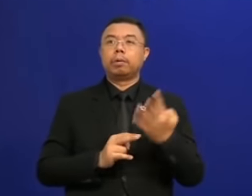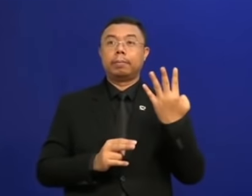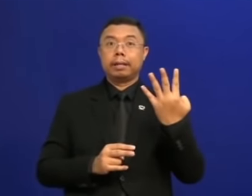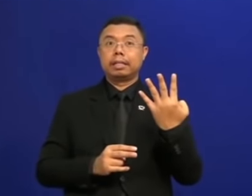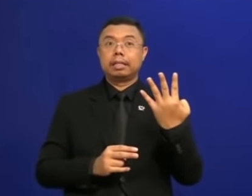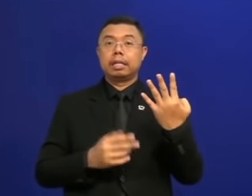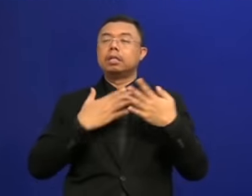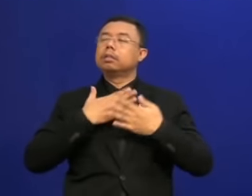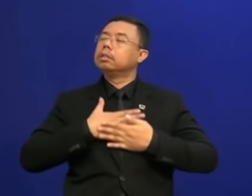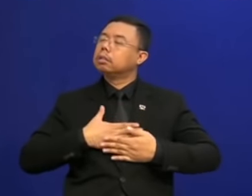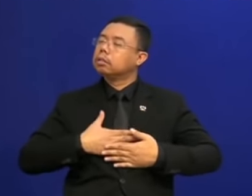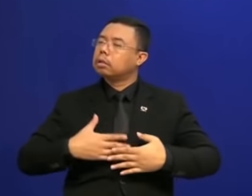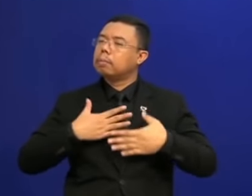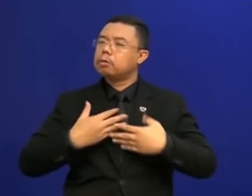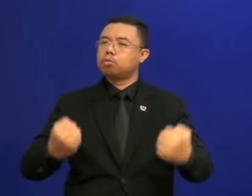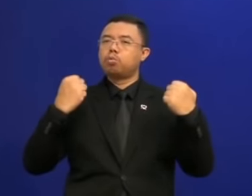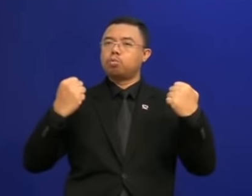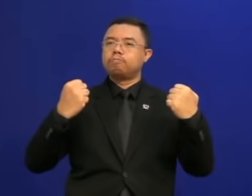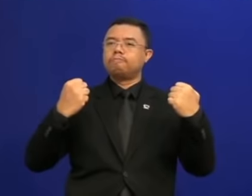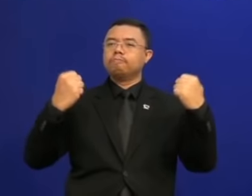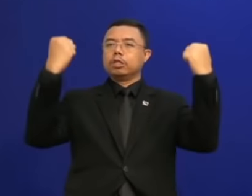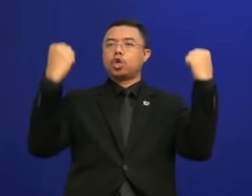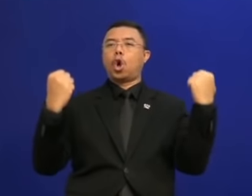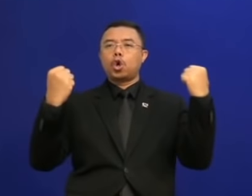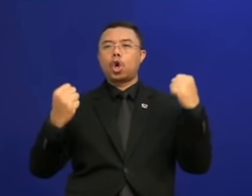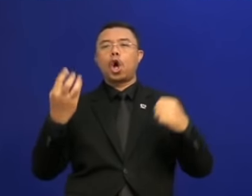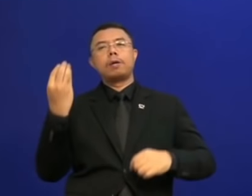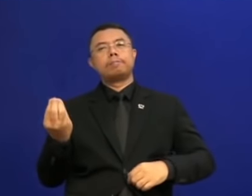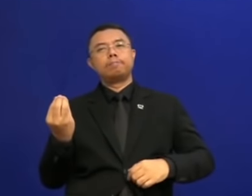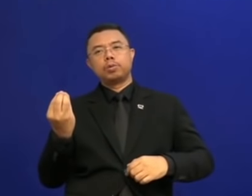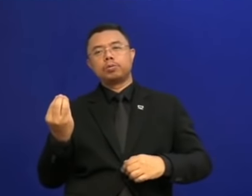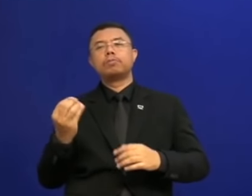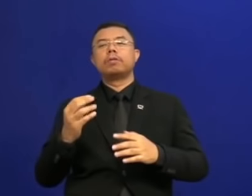Sabar, tabah, menanggung segala sesuatu.